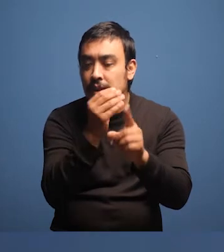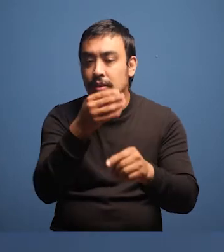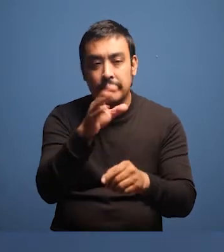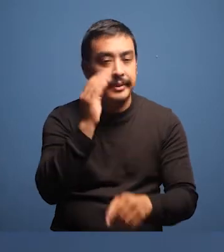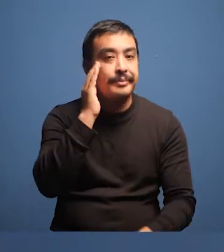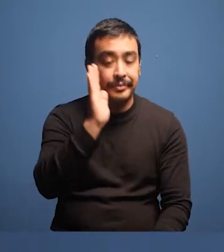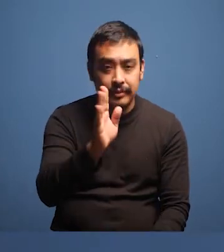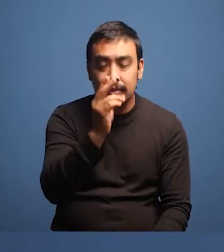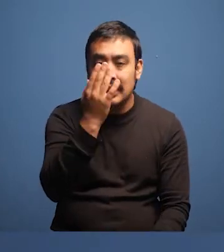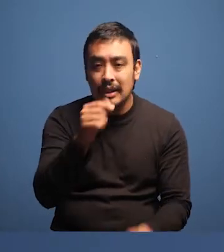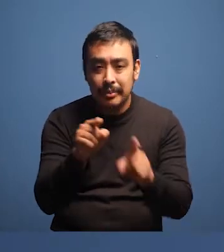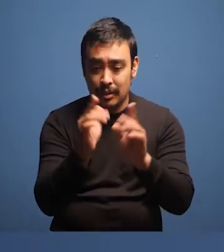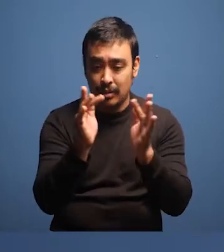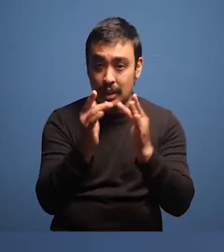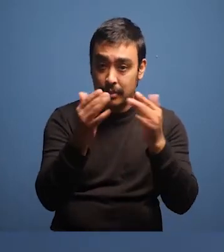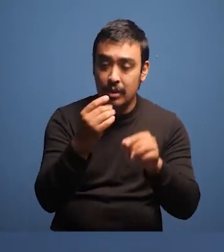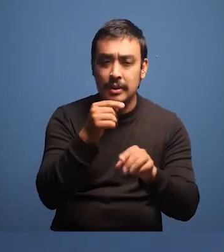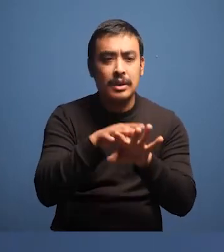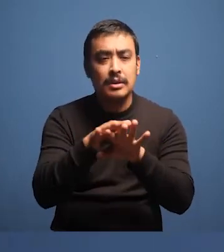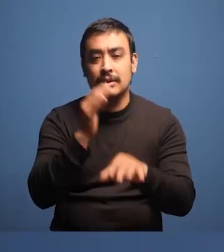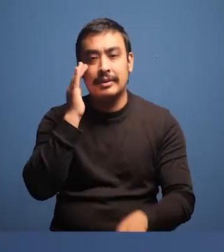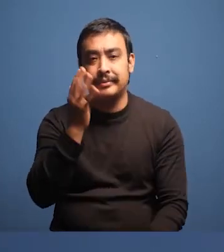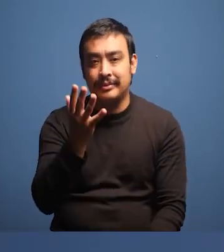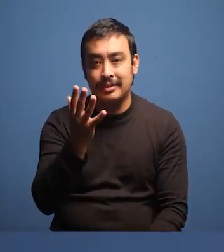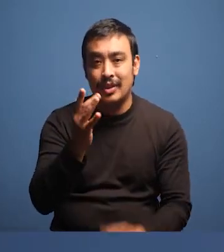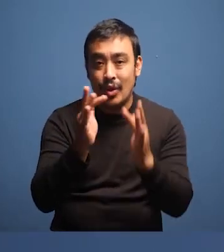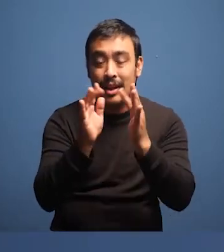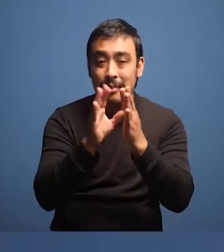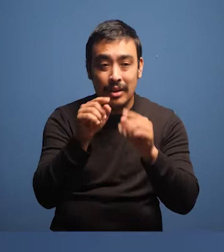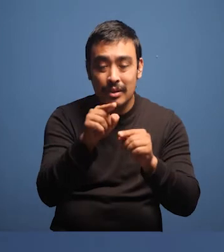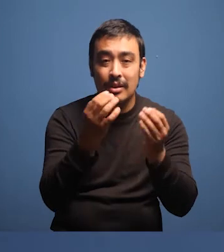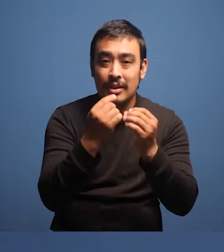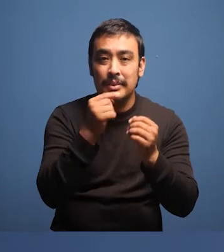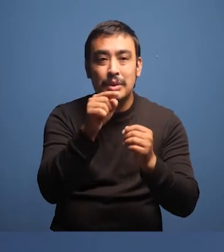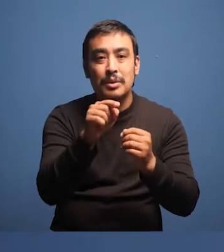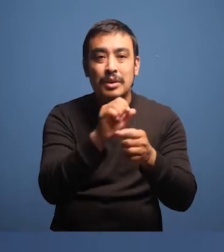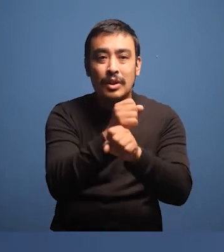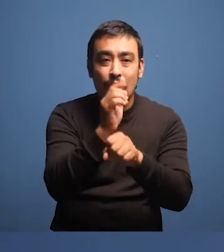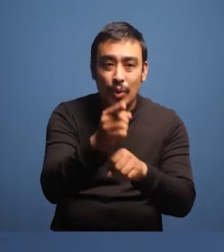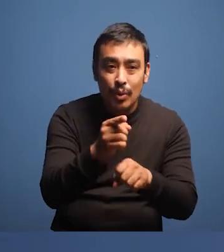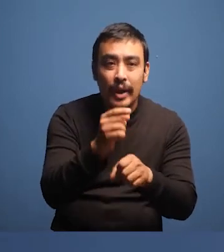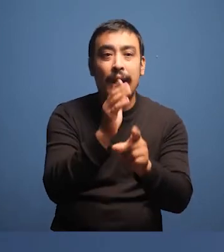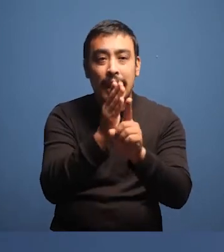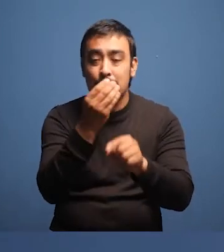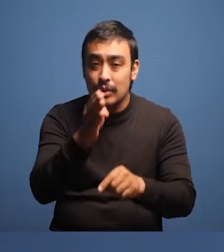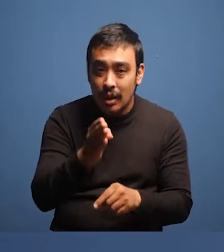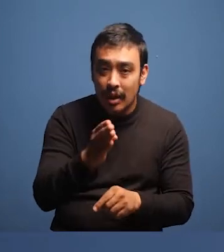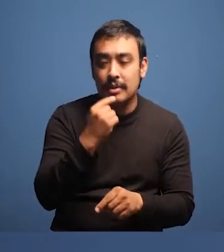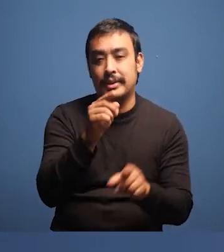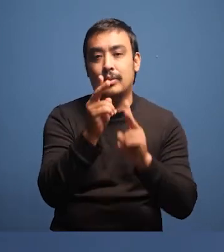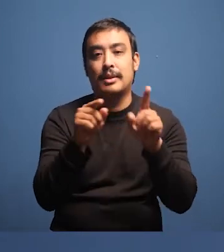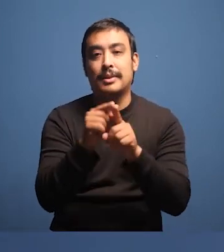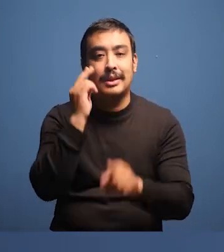नि त त्यही भएर अब अनलाइन गऱ्यो भने कति धेरैलाई थाहा पनि छैन अनलाइनबाट त्यो गऱ्यो भने त्यो भनेको एउटा क्राइम हो त्यसको पनि पनिसमेन्ट हुन्छ भन्ने कुरा नि